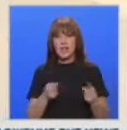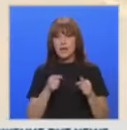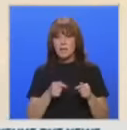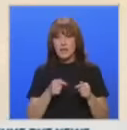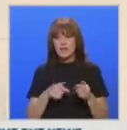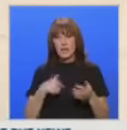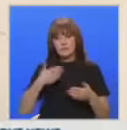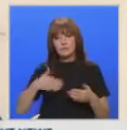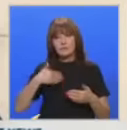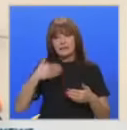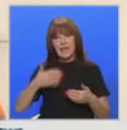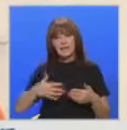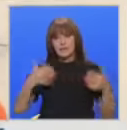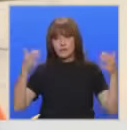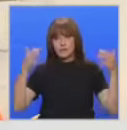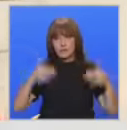следващо